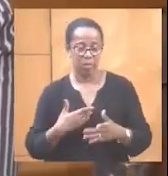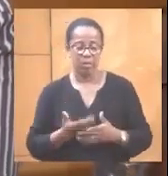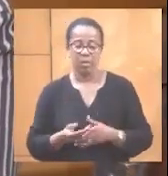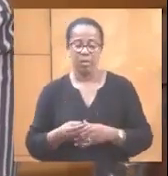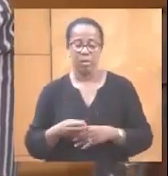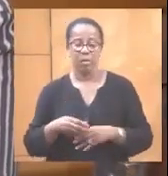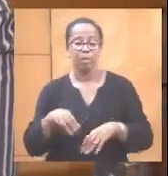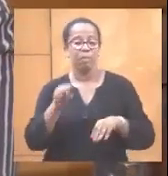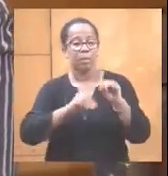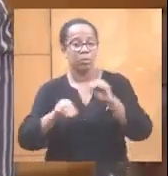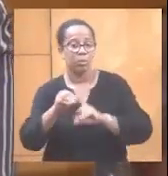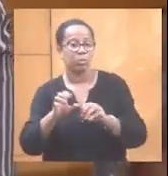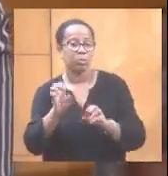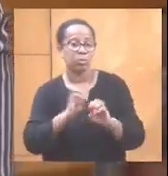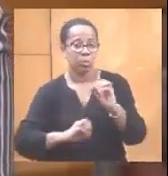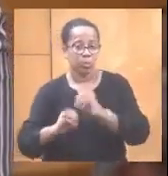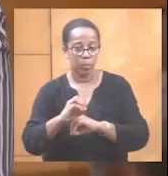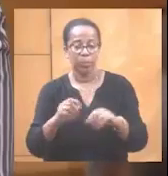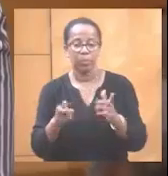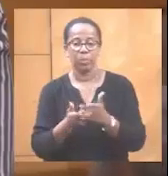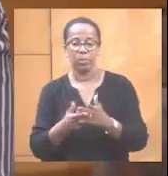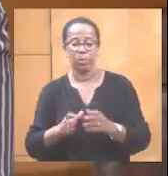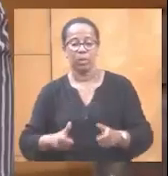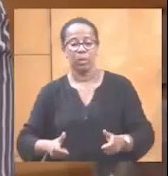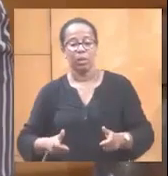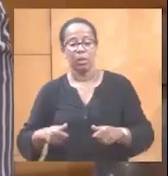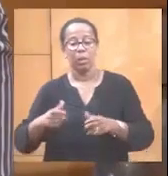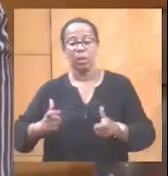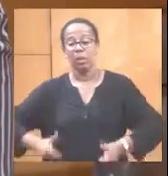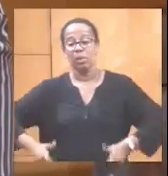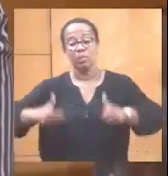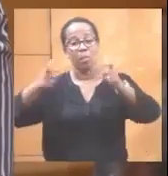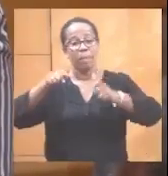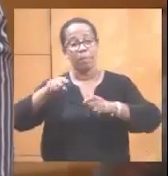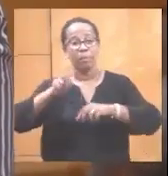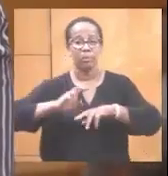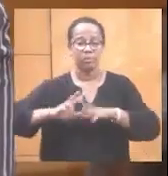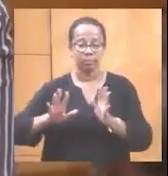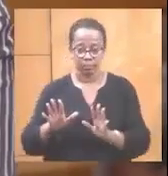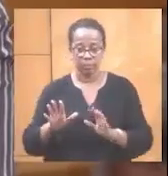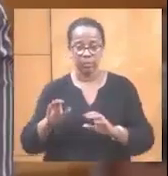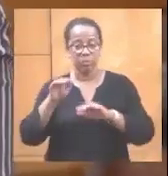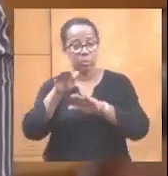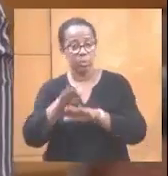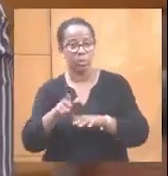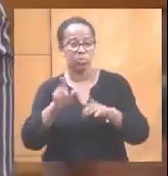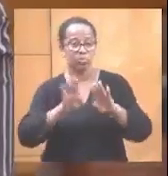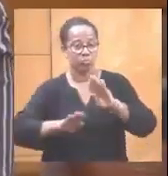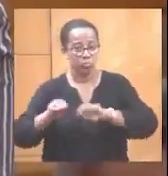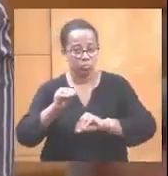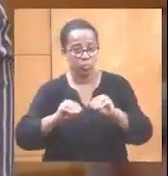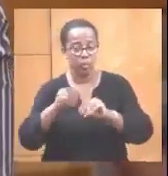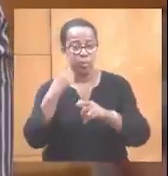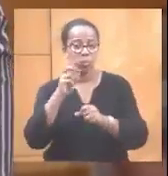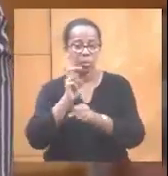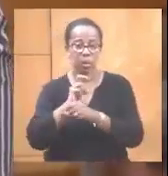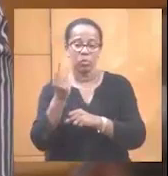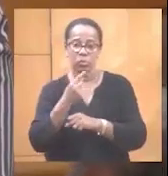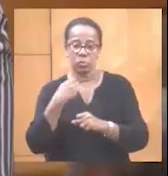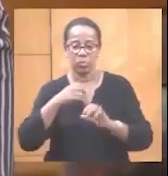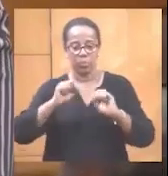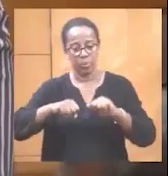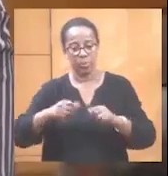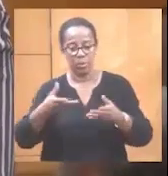la maintenance, la conservation de ces immeubles pour que ces immeubles puissent être toujours agréés comme immeubles